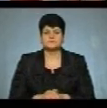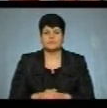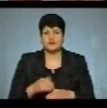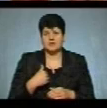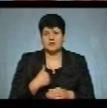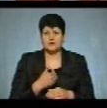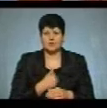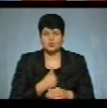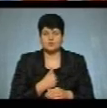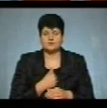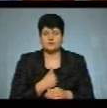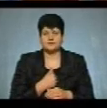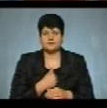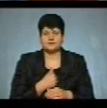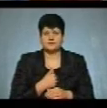Хочу покласти